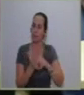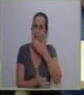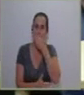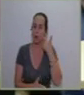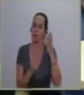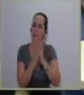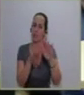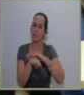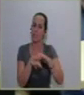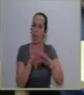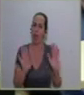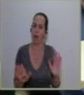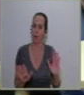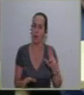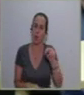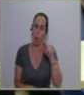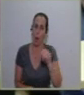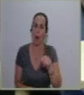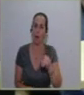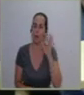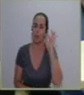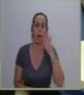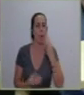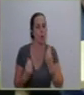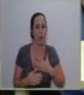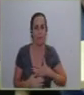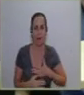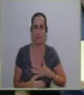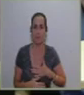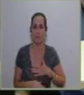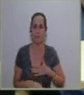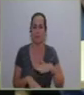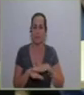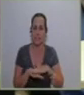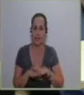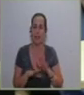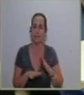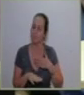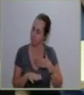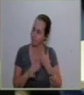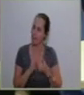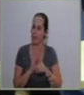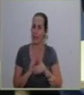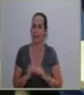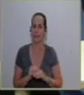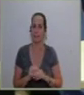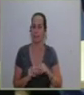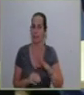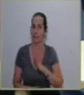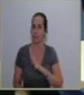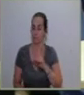כיפור אני מבקש ממך סליחה, נואל, ואת אישה מאוד טובה, אז תקבלי את סליחתי. בשתי הידיים. זה, יש לה